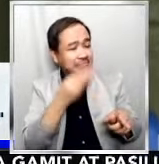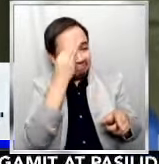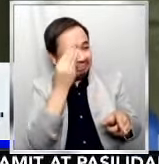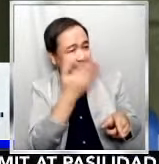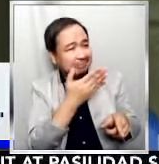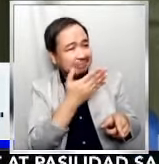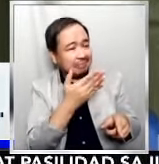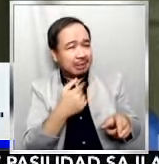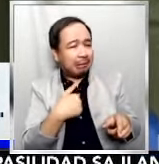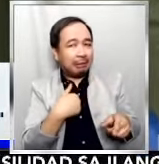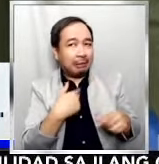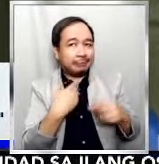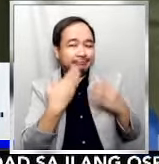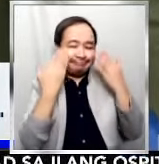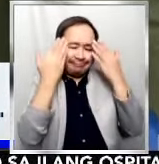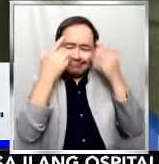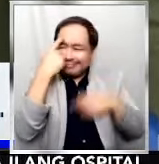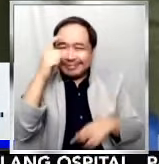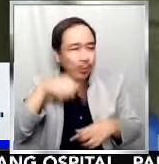the rationale of your